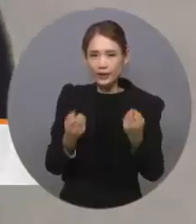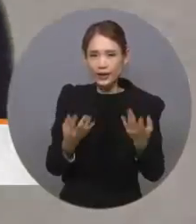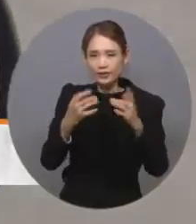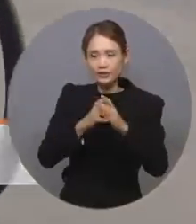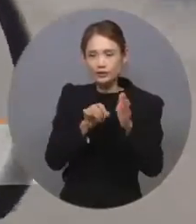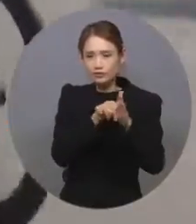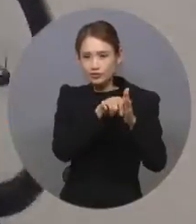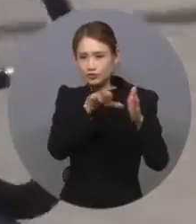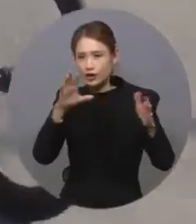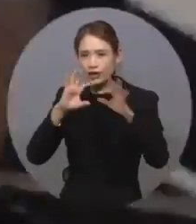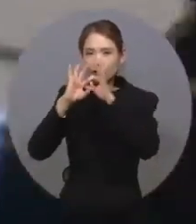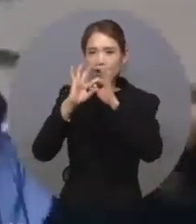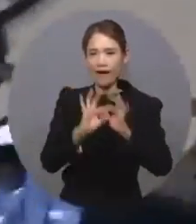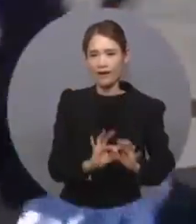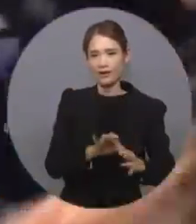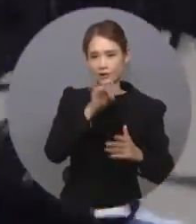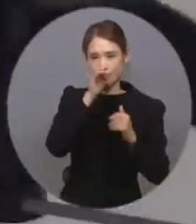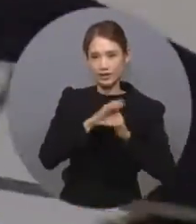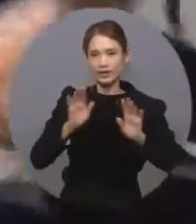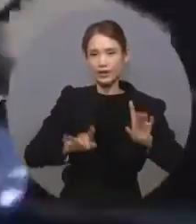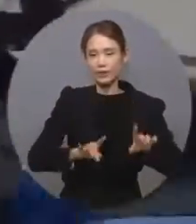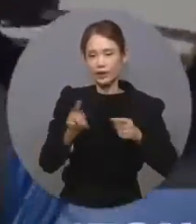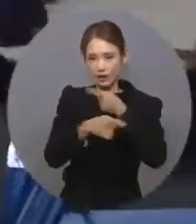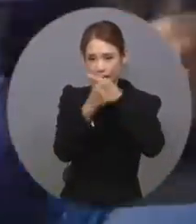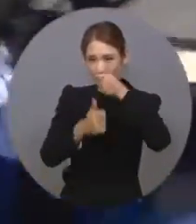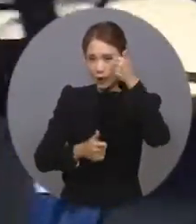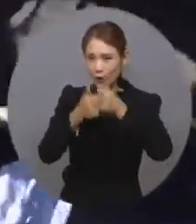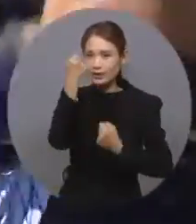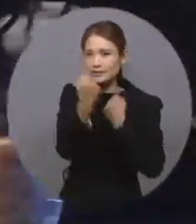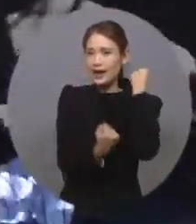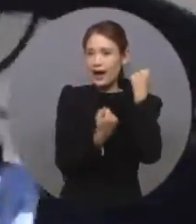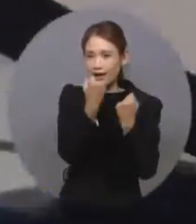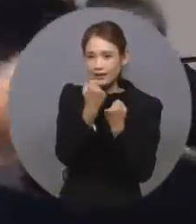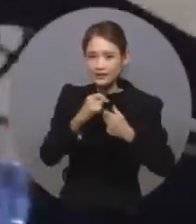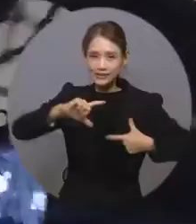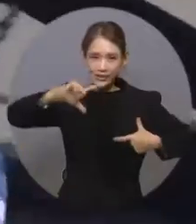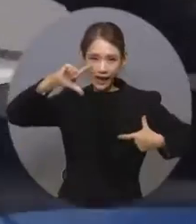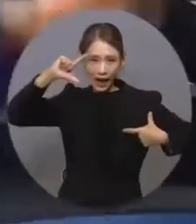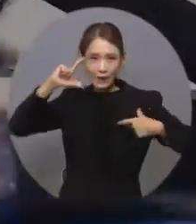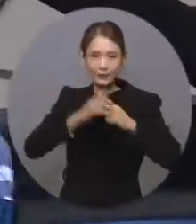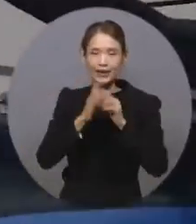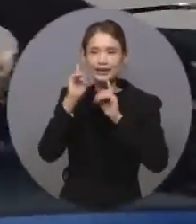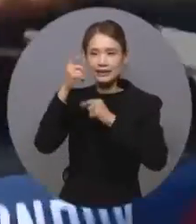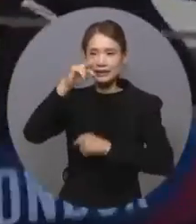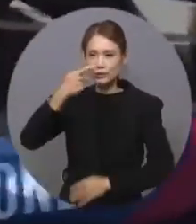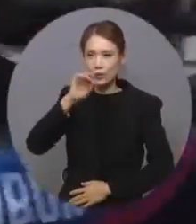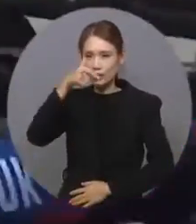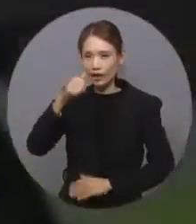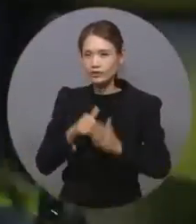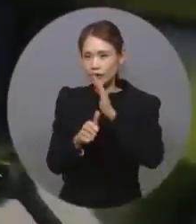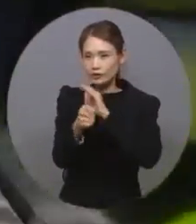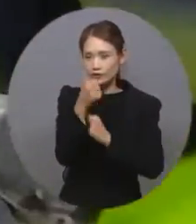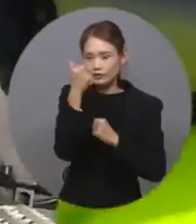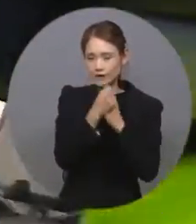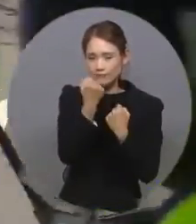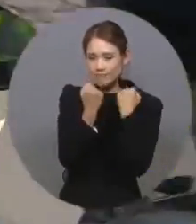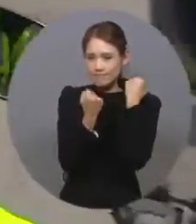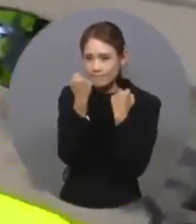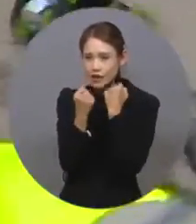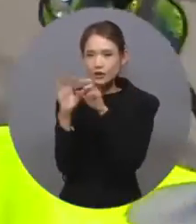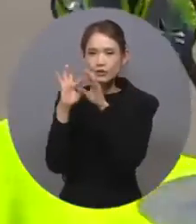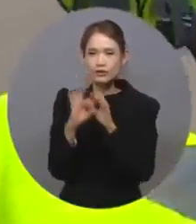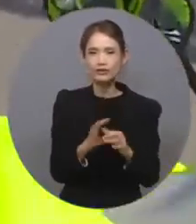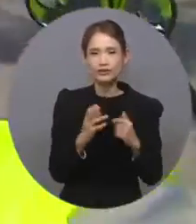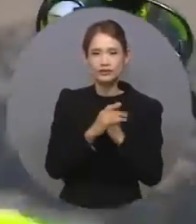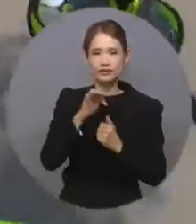이어졌습니다 이번 대회에서 사이 크단 파미 돈 선수의 금빛 레이스 가 펼쳐졌습니다 철의 여인